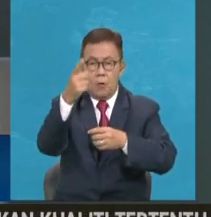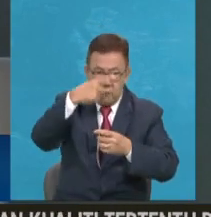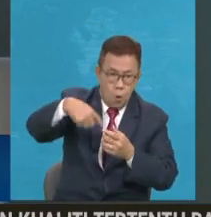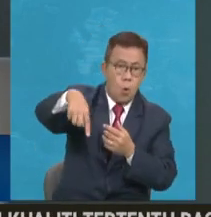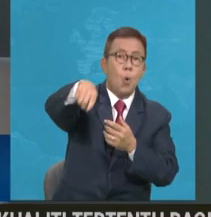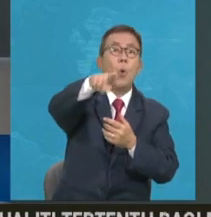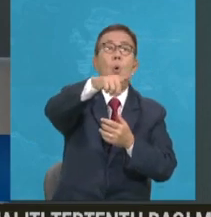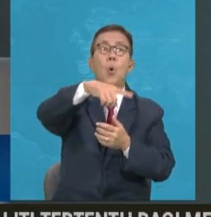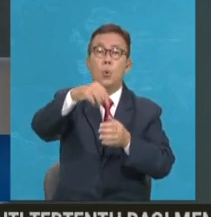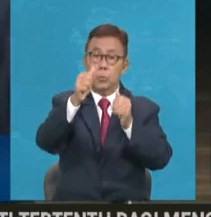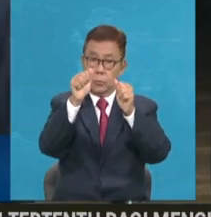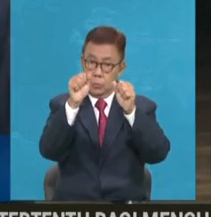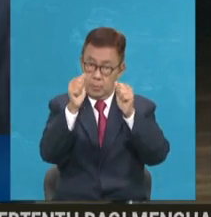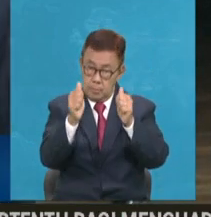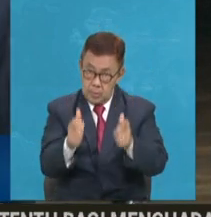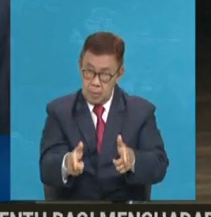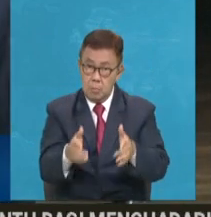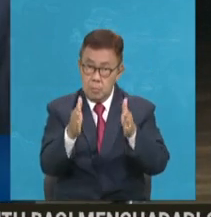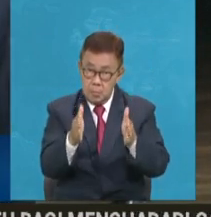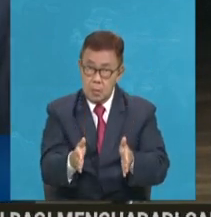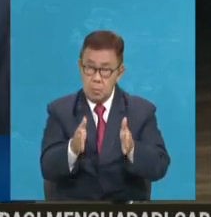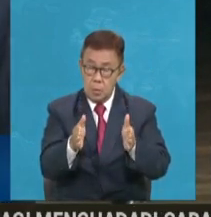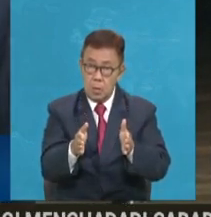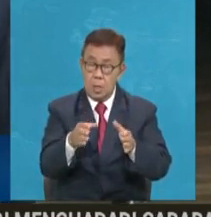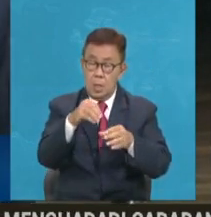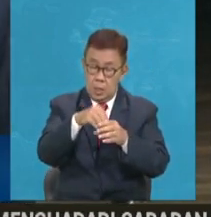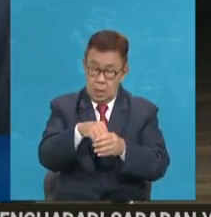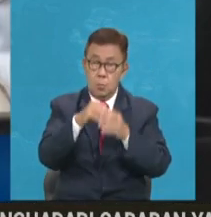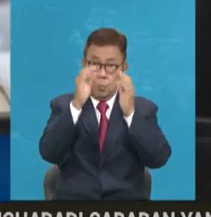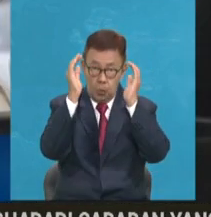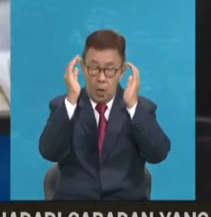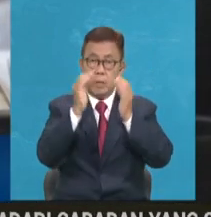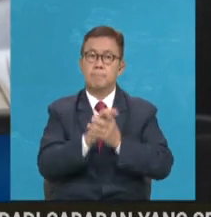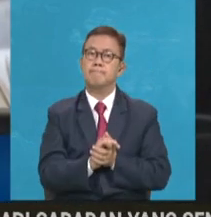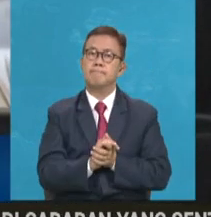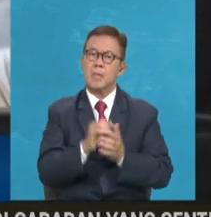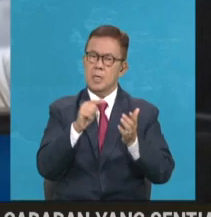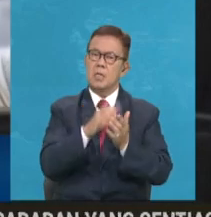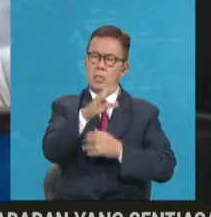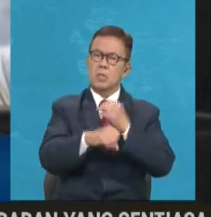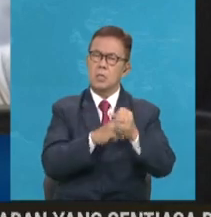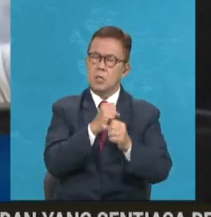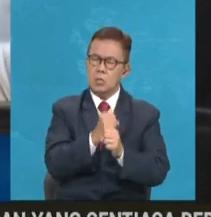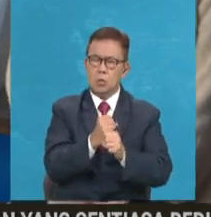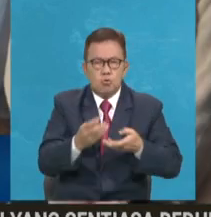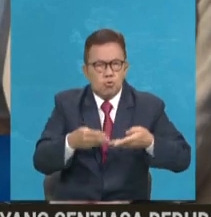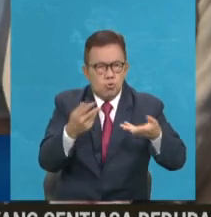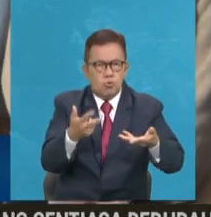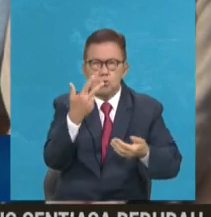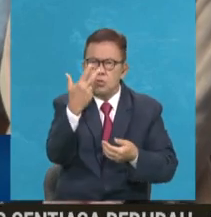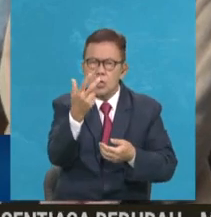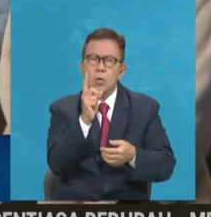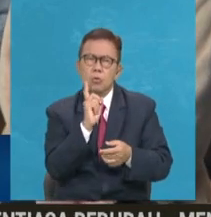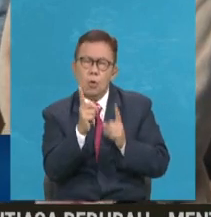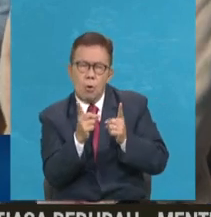penerokan yang selamat dan penghasilan hidrokarbon di negara ini tahun ini forum antaranya menyampaikan tiga